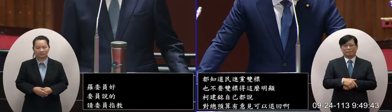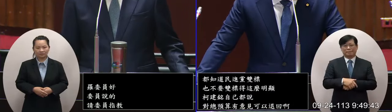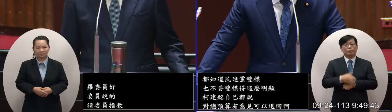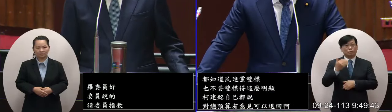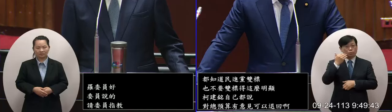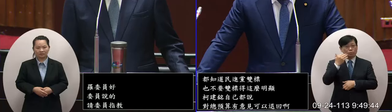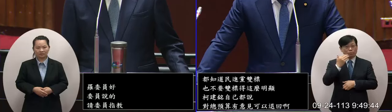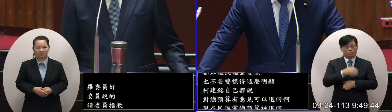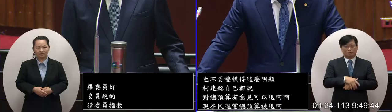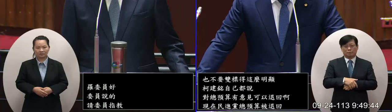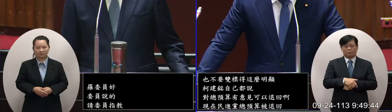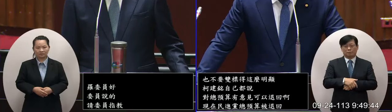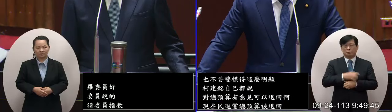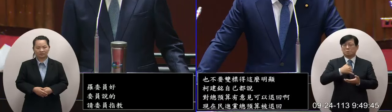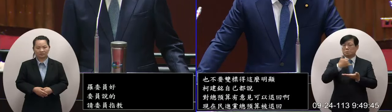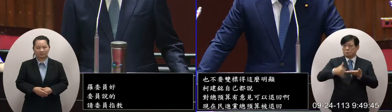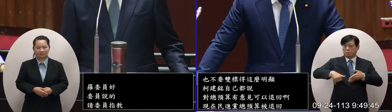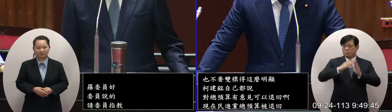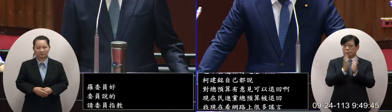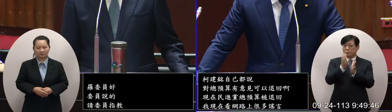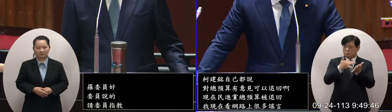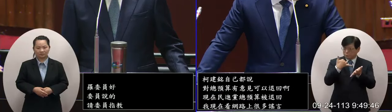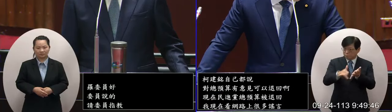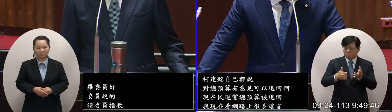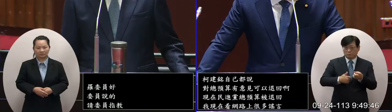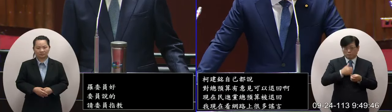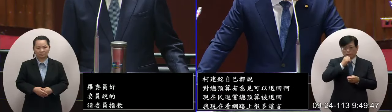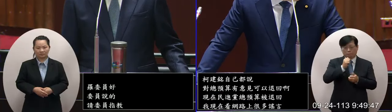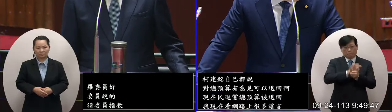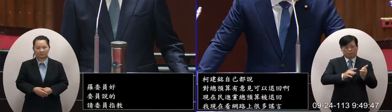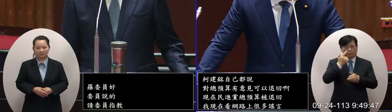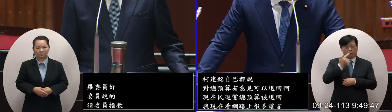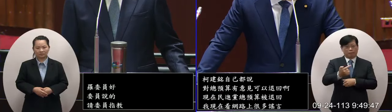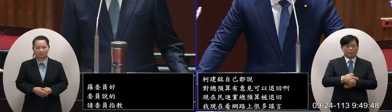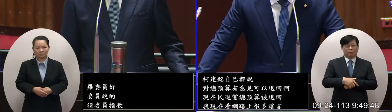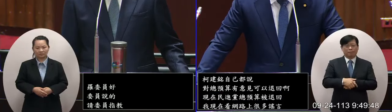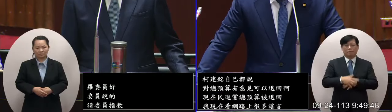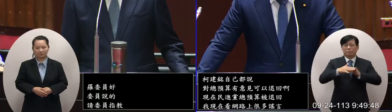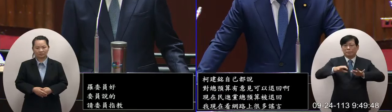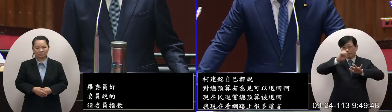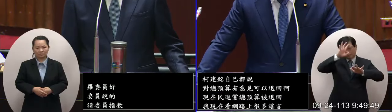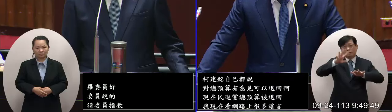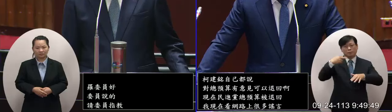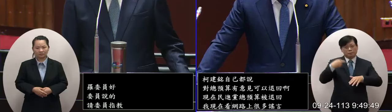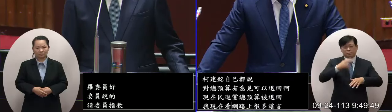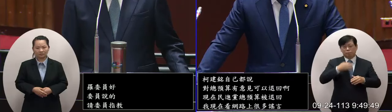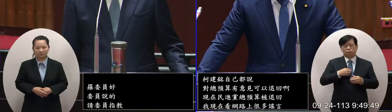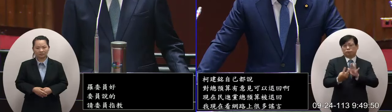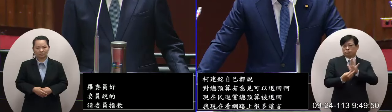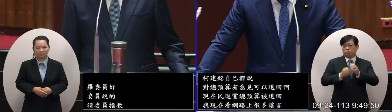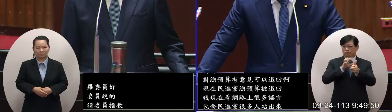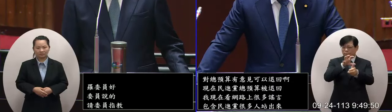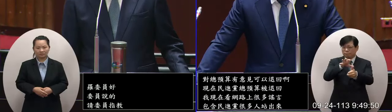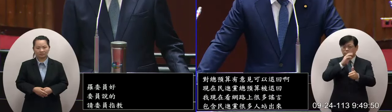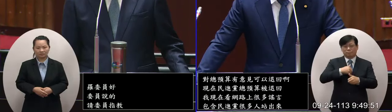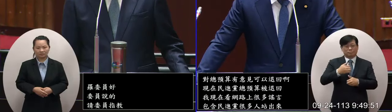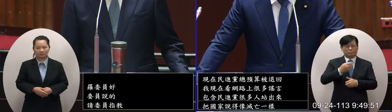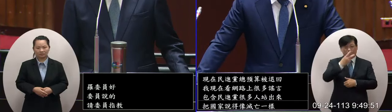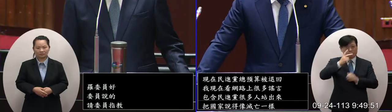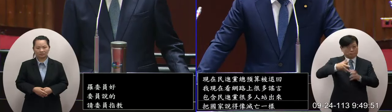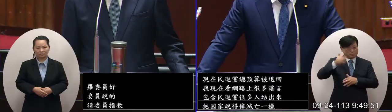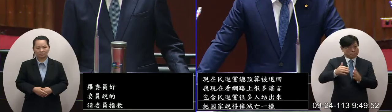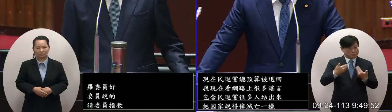么，如果退回总预算有这么祸国殃民，那民进党说要先发个声明来谴责一下赖清德总